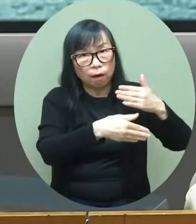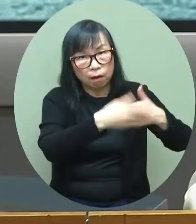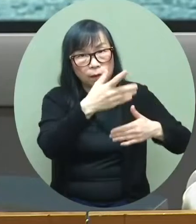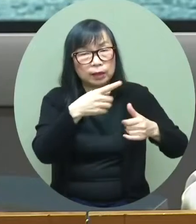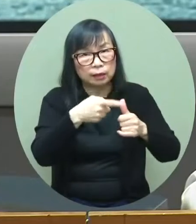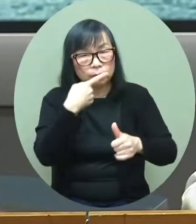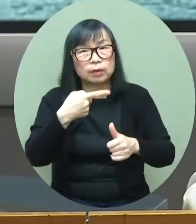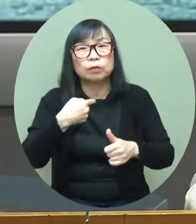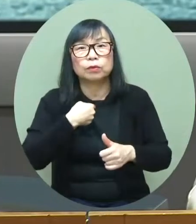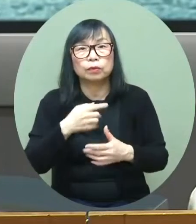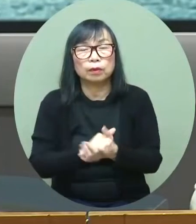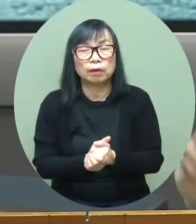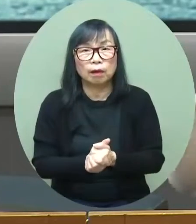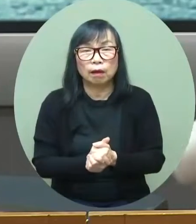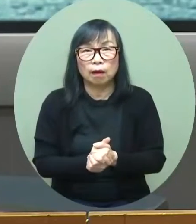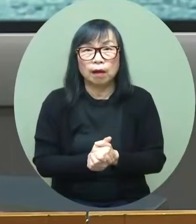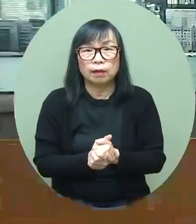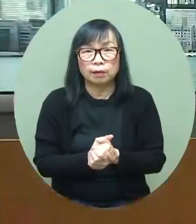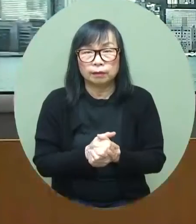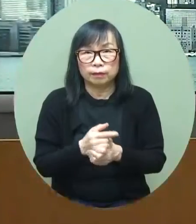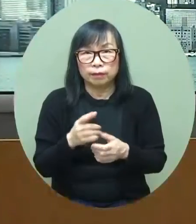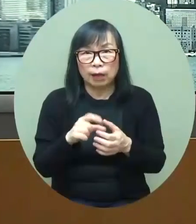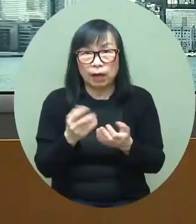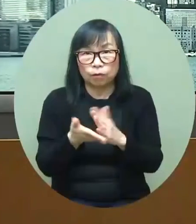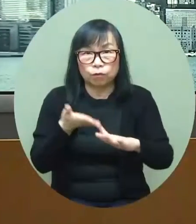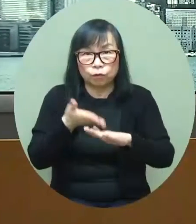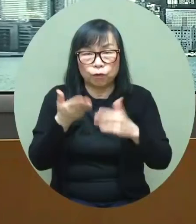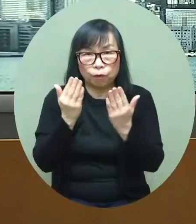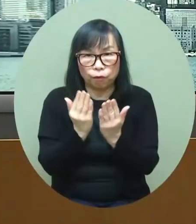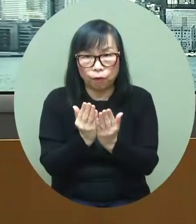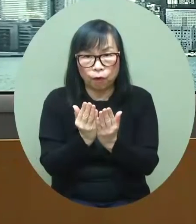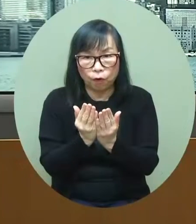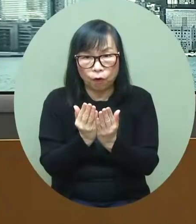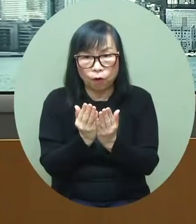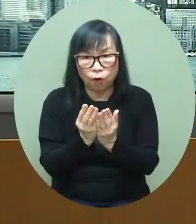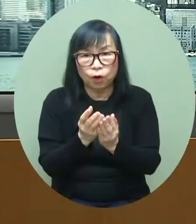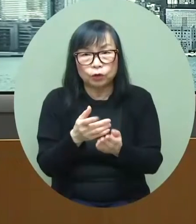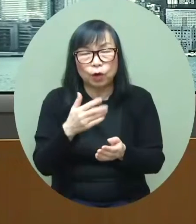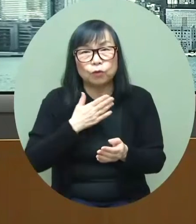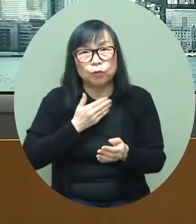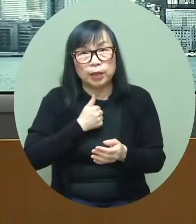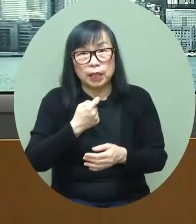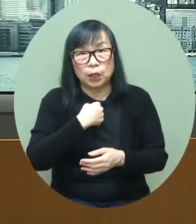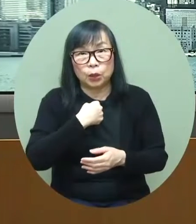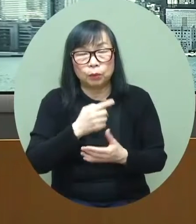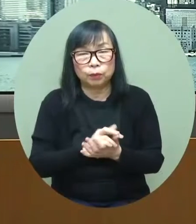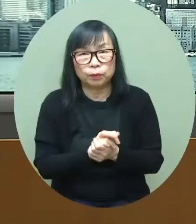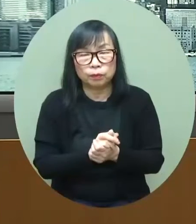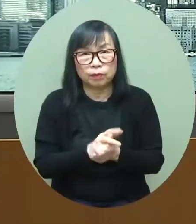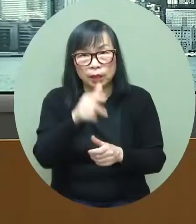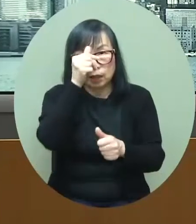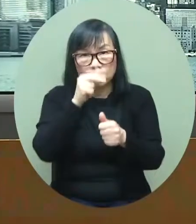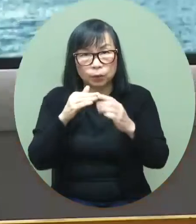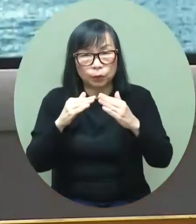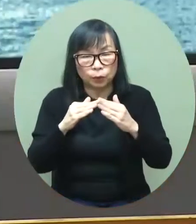嘅。 我哋都有鑑於我個復課嗰度咧，都係作出一個最好嘅預備啦嚇。咁其實醫管局嗰度